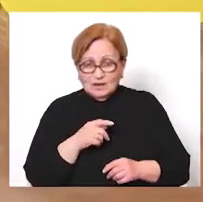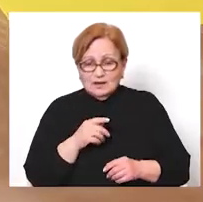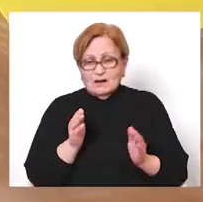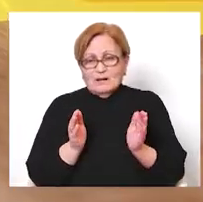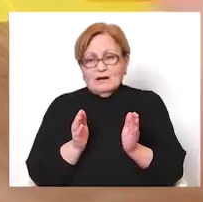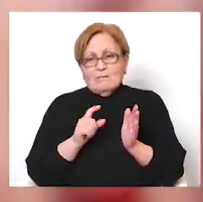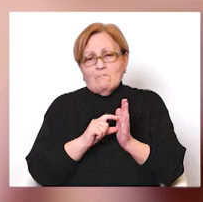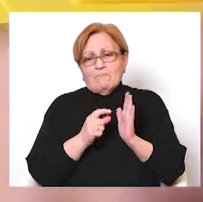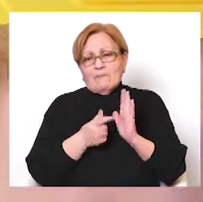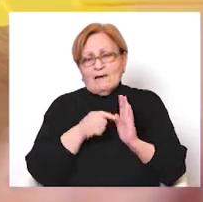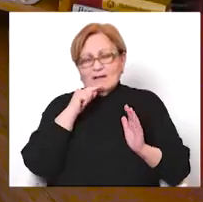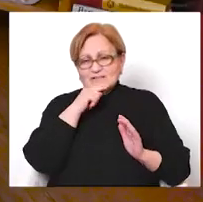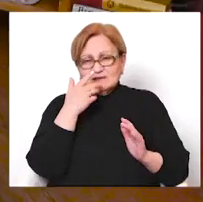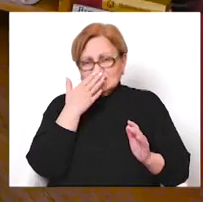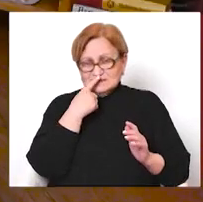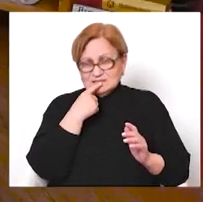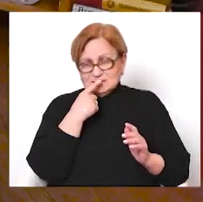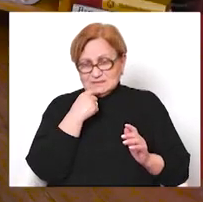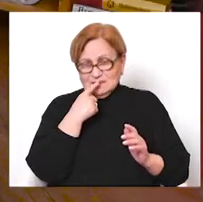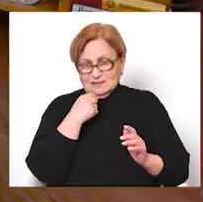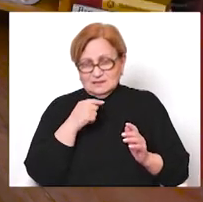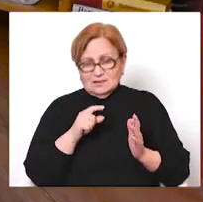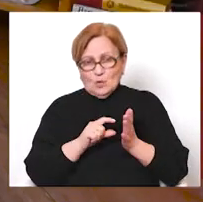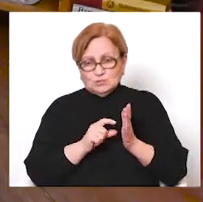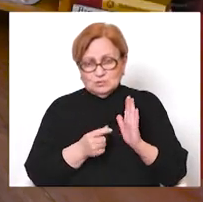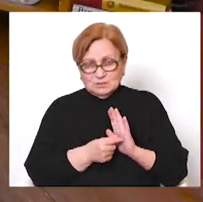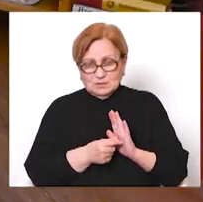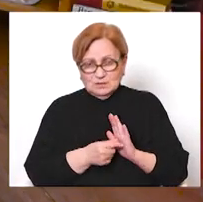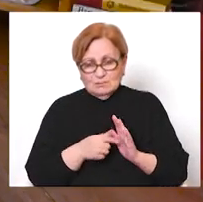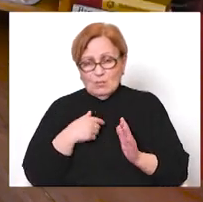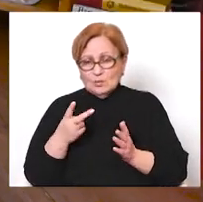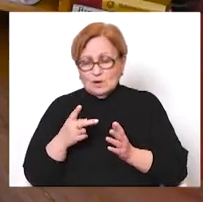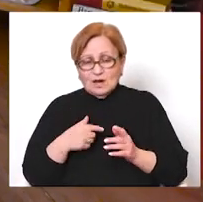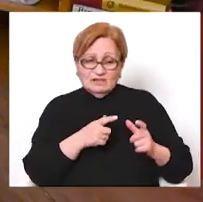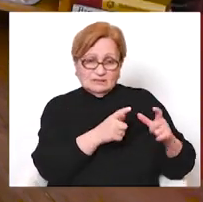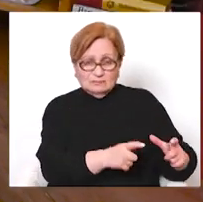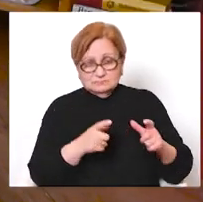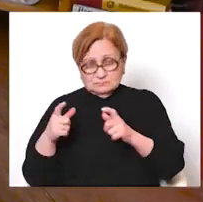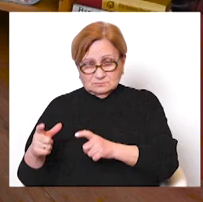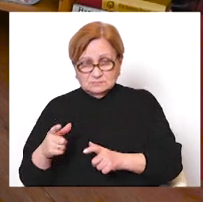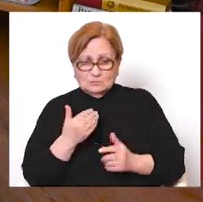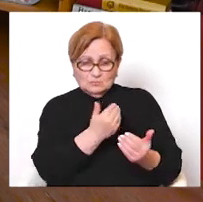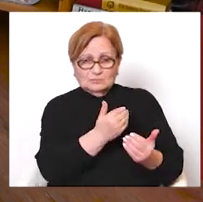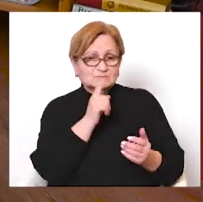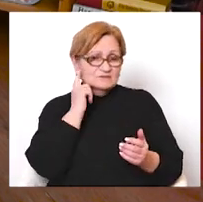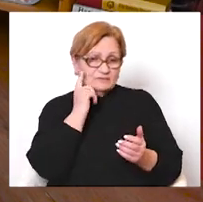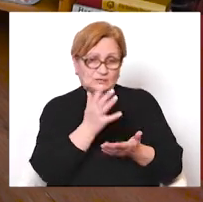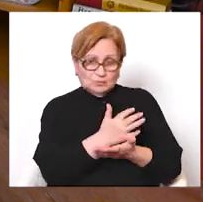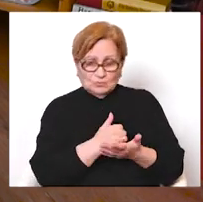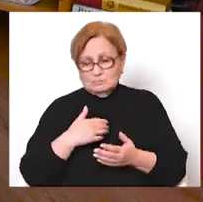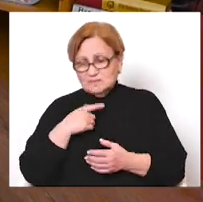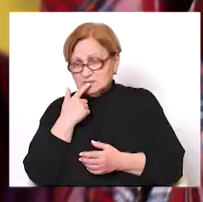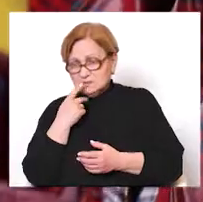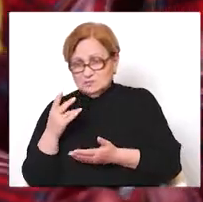პატარა წითელი ოთხკუთხედები. ესე იგი, მე ვაგროვებ პატარა წითელ ოთხკუთხედებს. აი ამ თებშებზე ვაგროვებ, ხო?